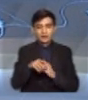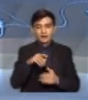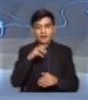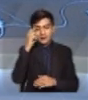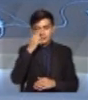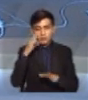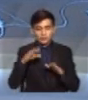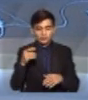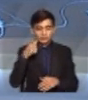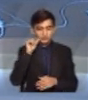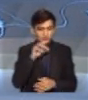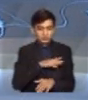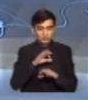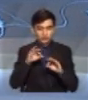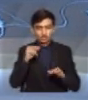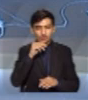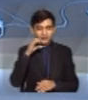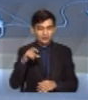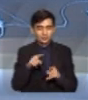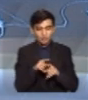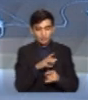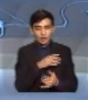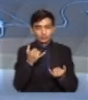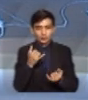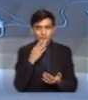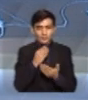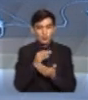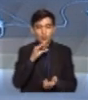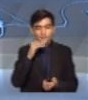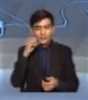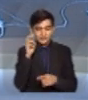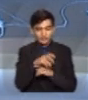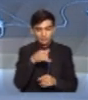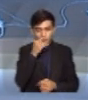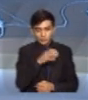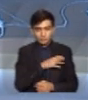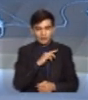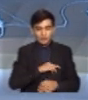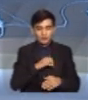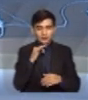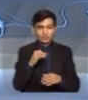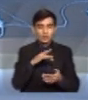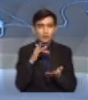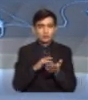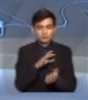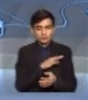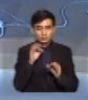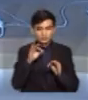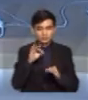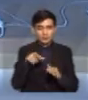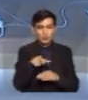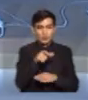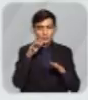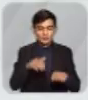Наш корреспондент Людмила Батюшкина сегодня не смогла добраться до офиса. О том, что происходит в городе, она расскажет за метенных